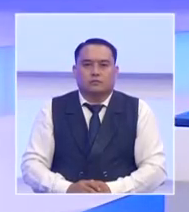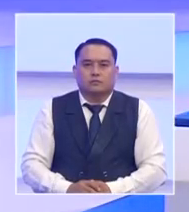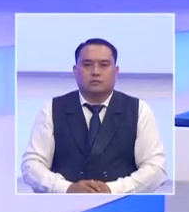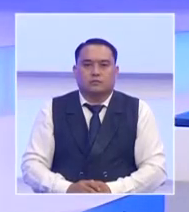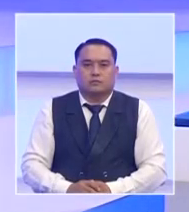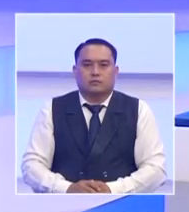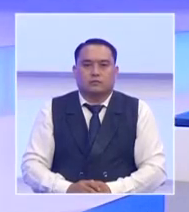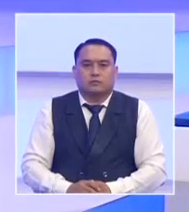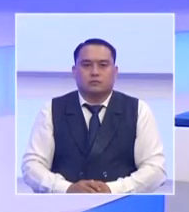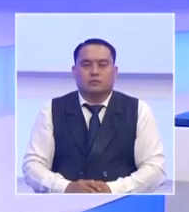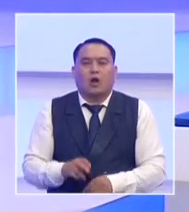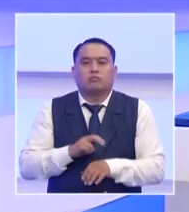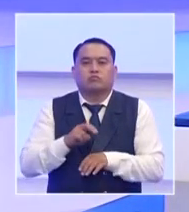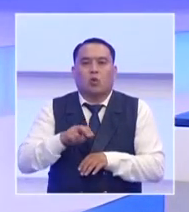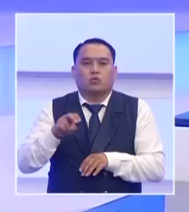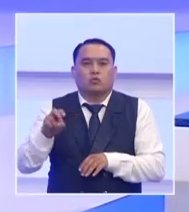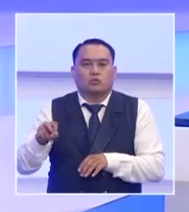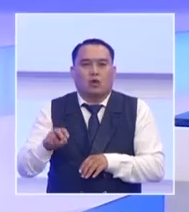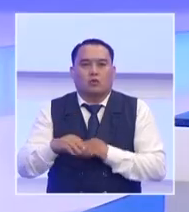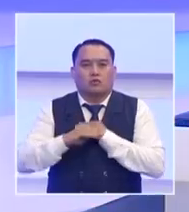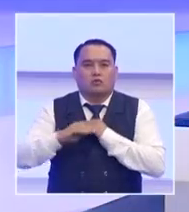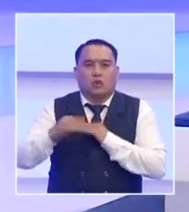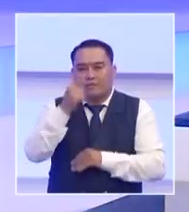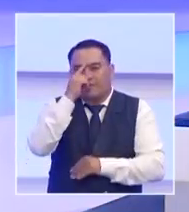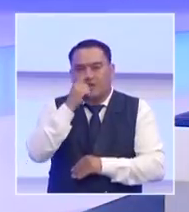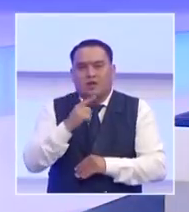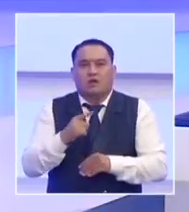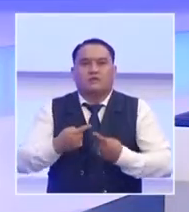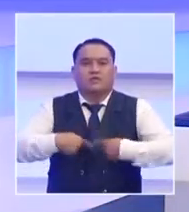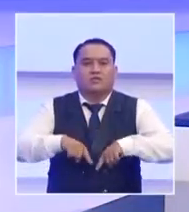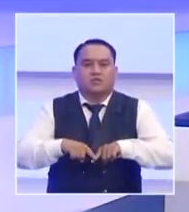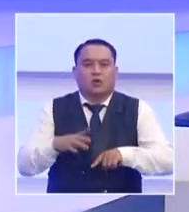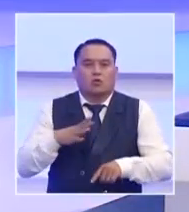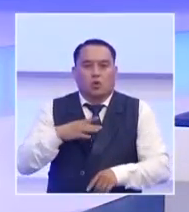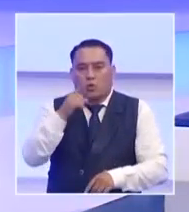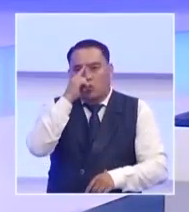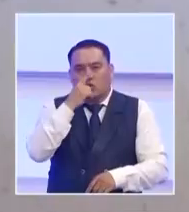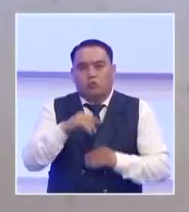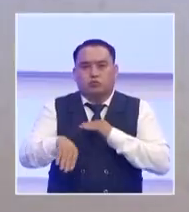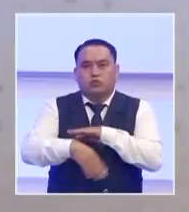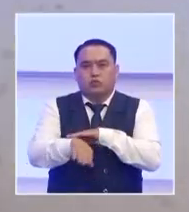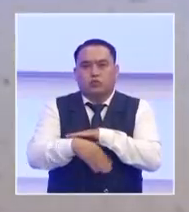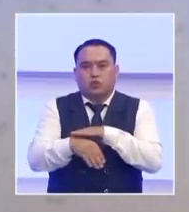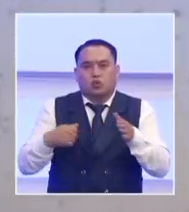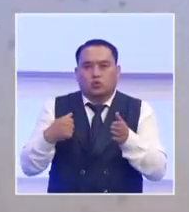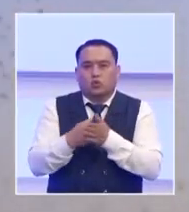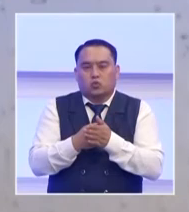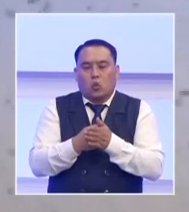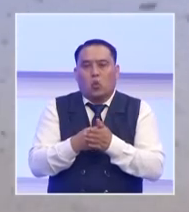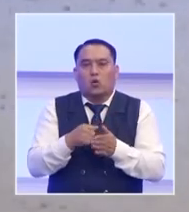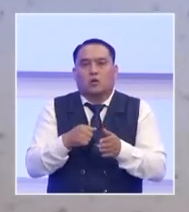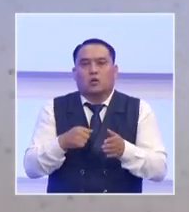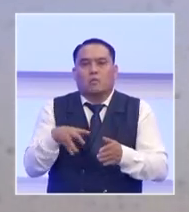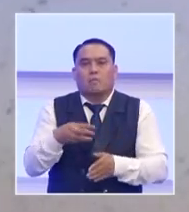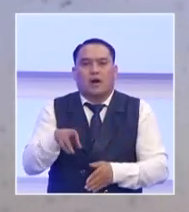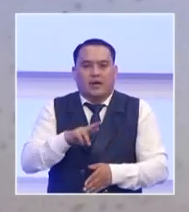полчища саранчи уничтожает посевы индийских фермеров штата раджастан пустынная саранча добралась из пакистана уже